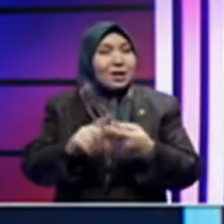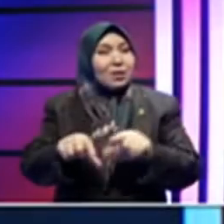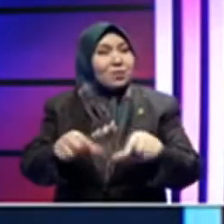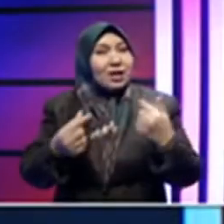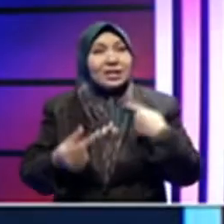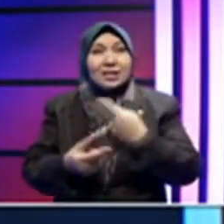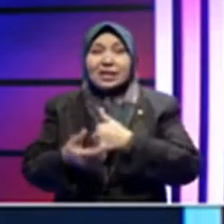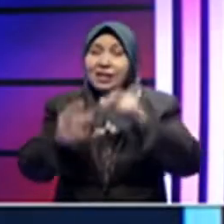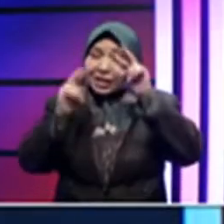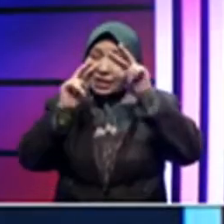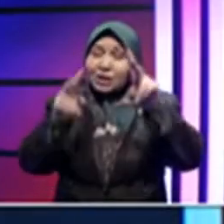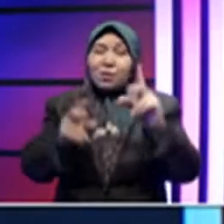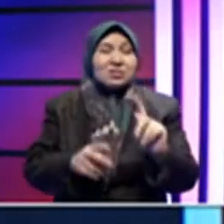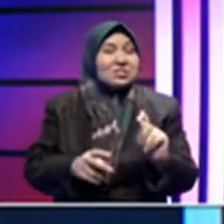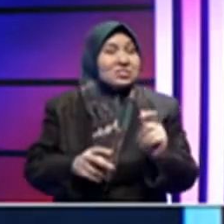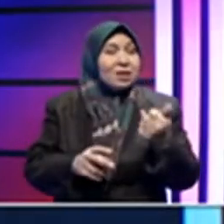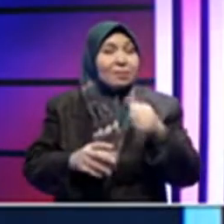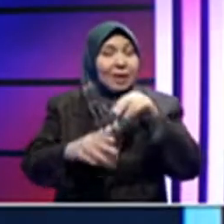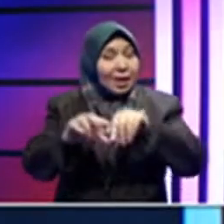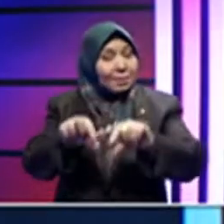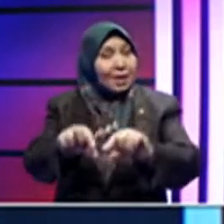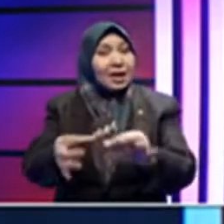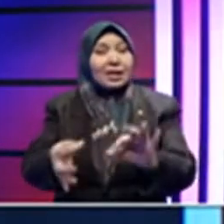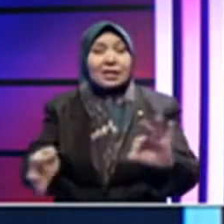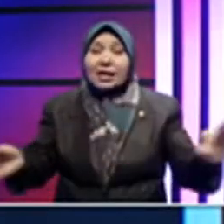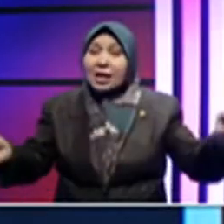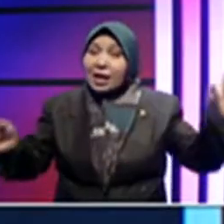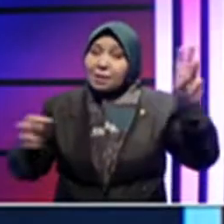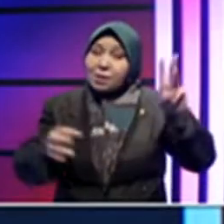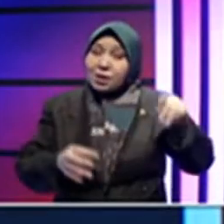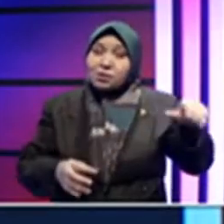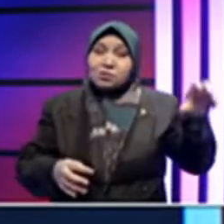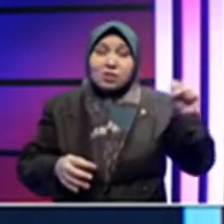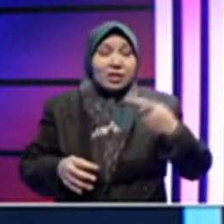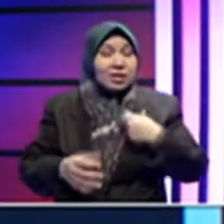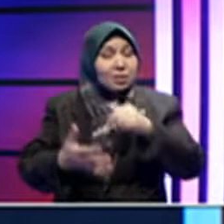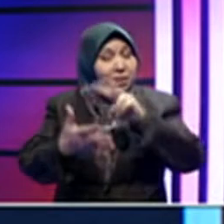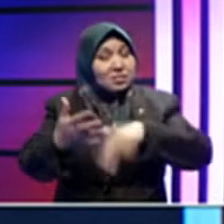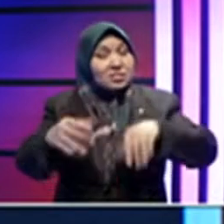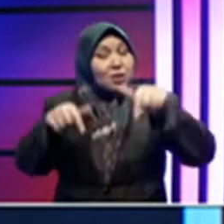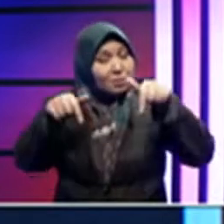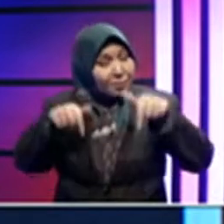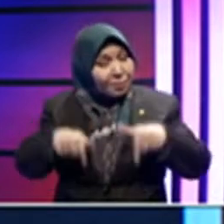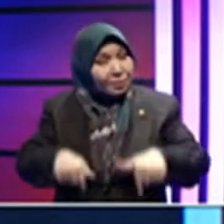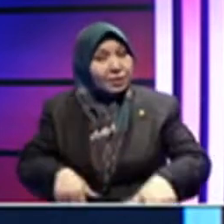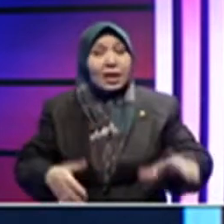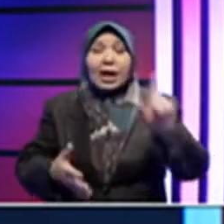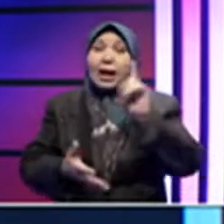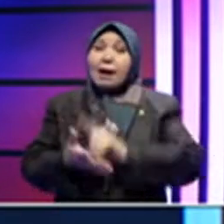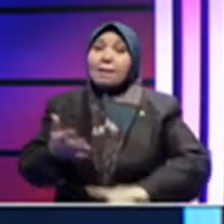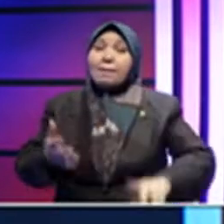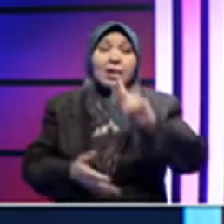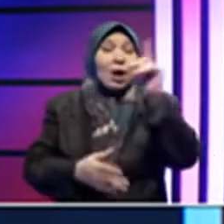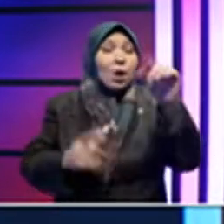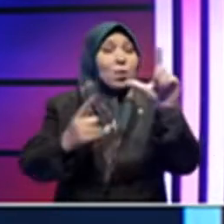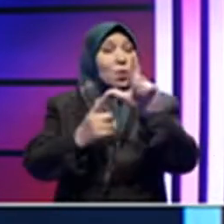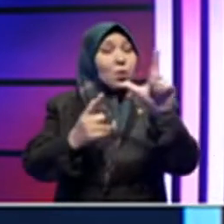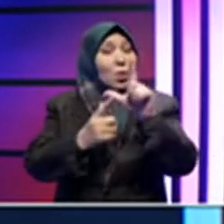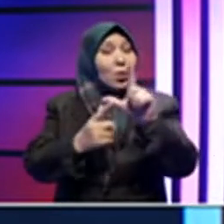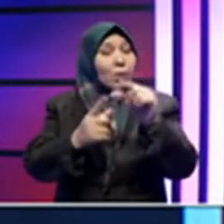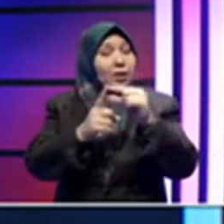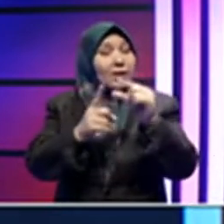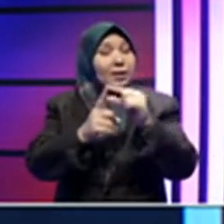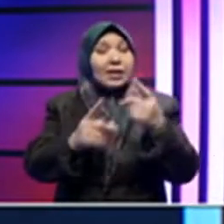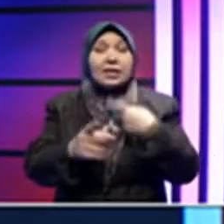Ayo kita Nah Lihat segitiga dalam ayat ataupun dalam halaman yang kita baca pada hari ini apakah huruf-huruf ataupun kalimah-kalimah